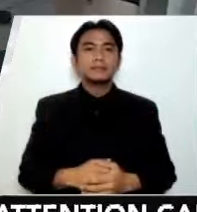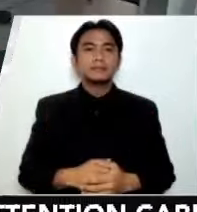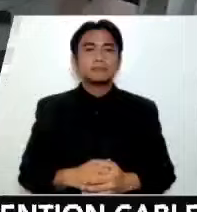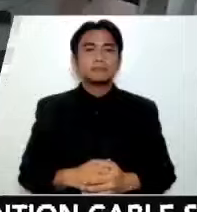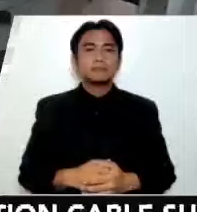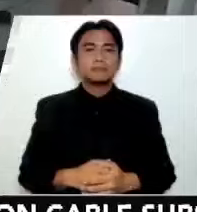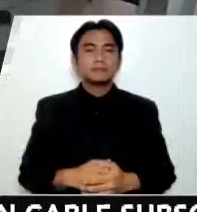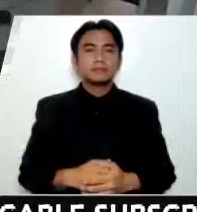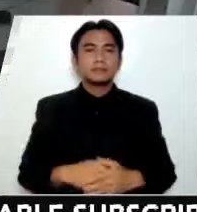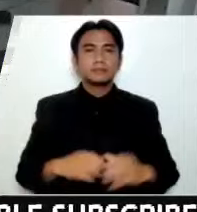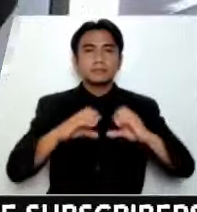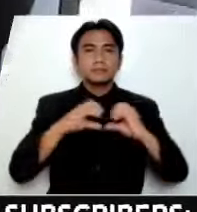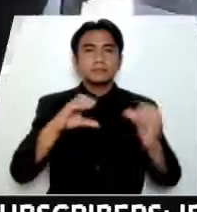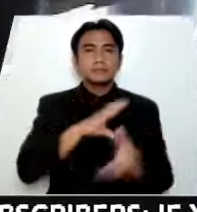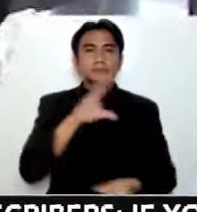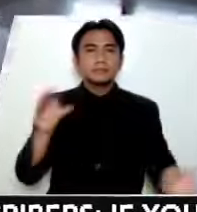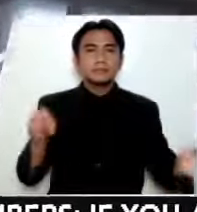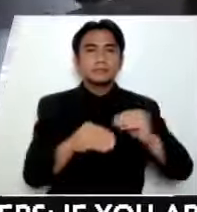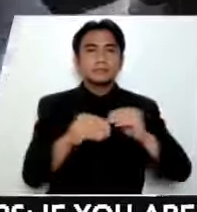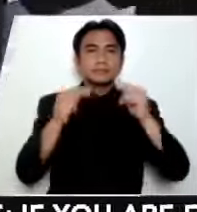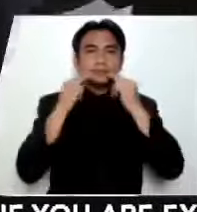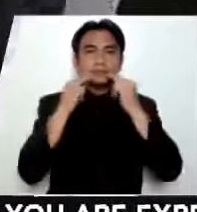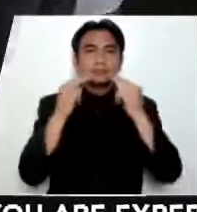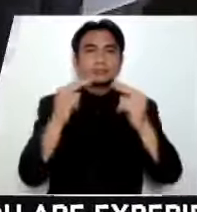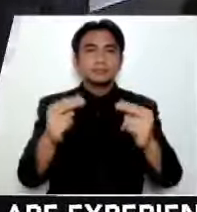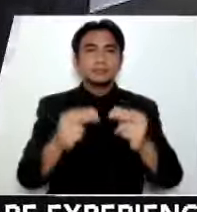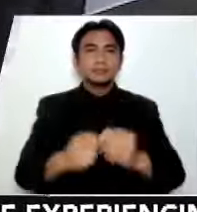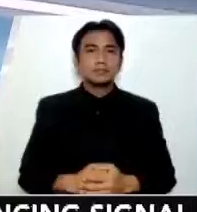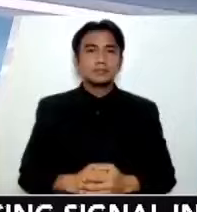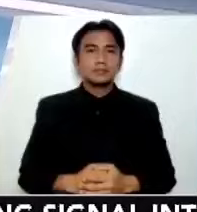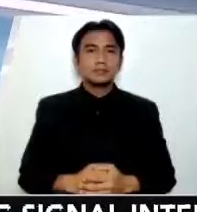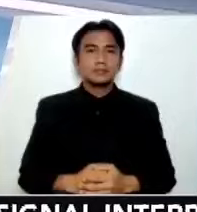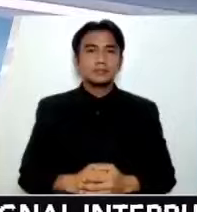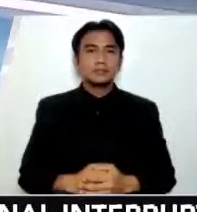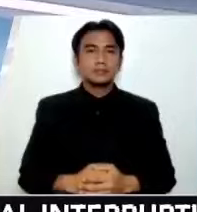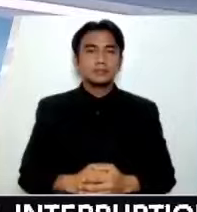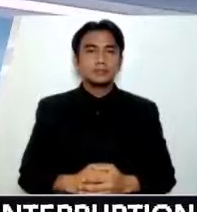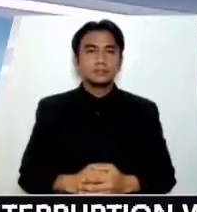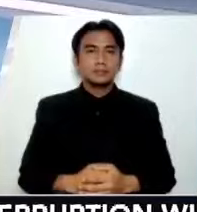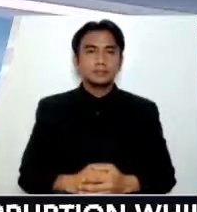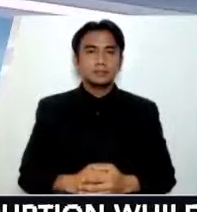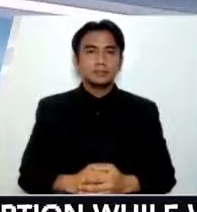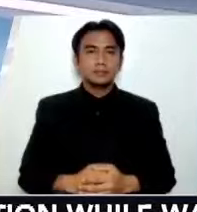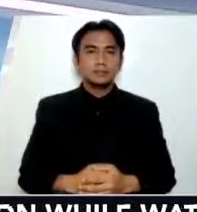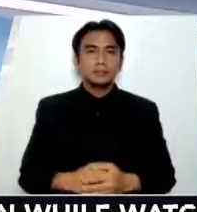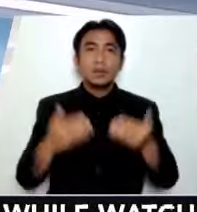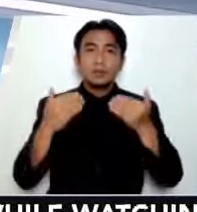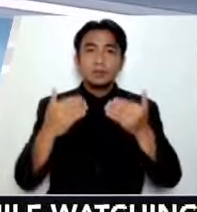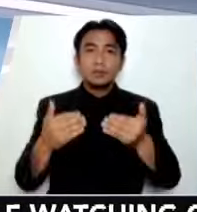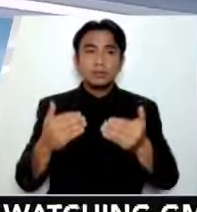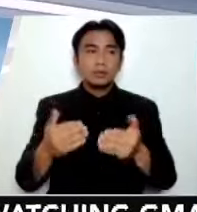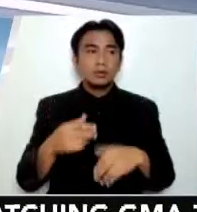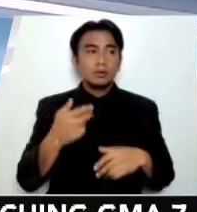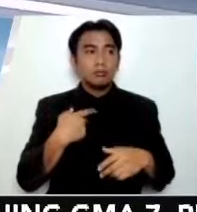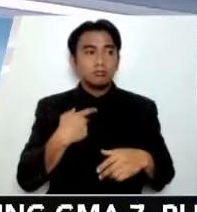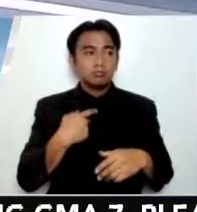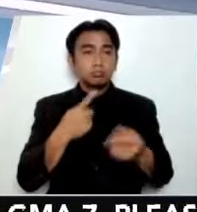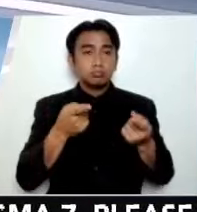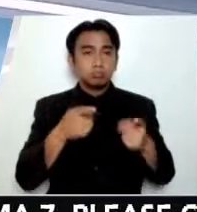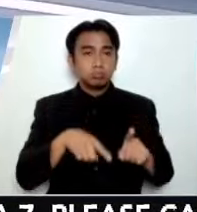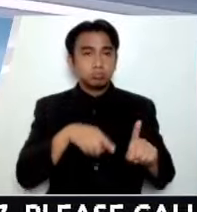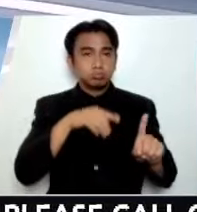Aguinaldo, nagbabalita para sa GMA Integrated News. Patuloy ang search and rescue operation sa isang batang inanod